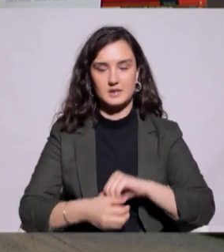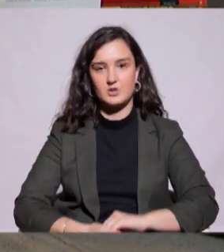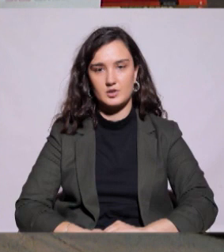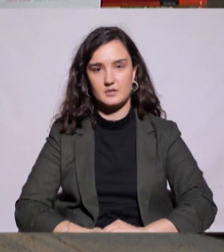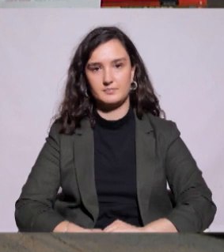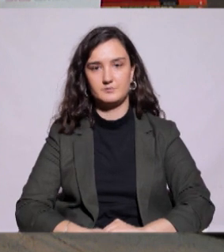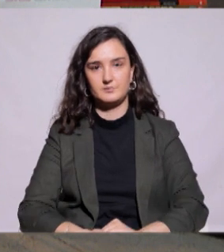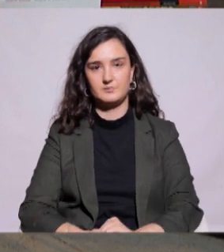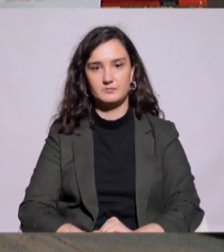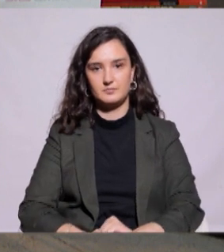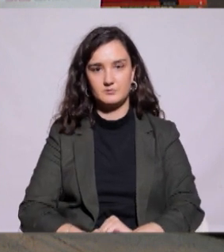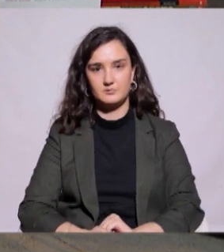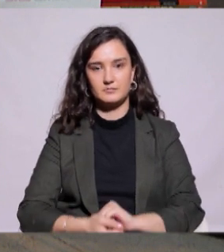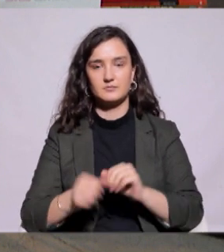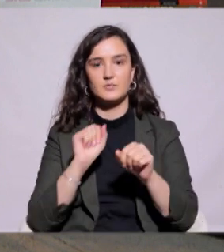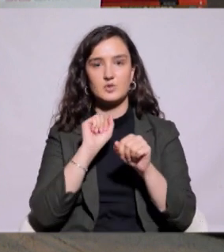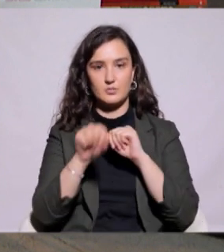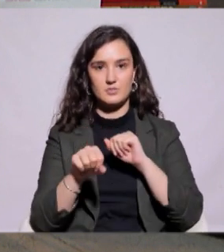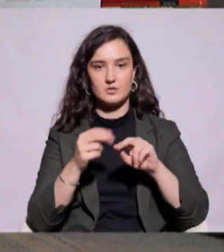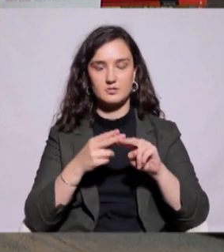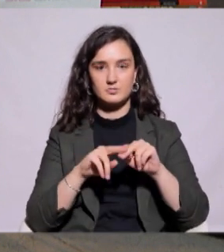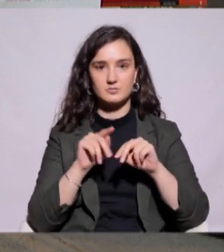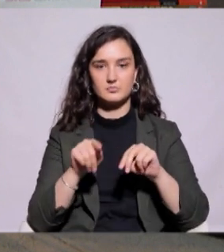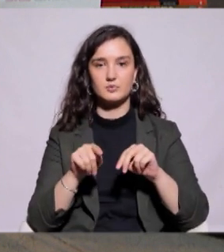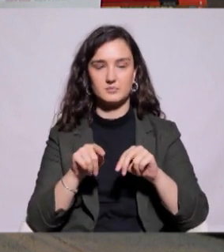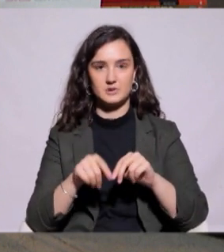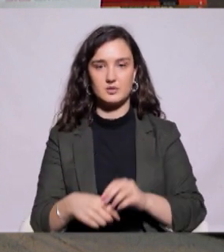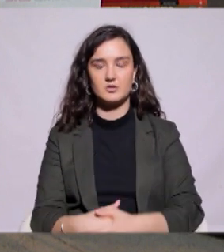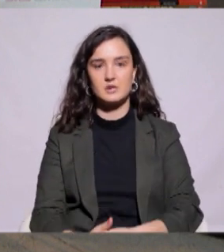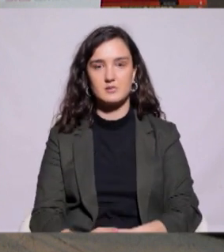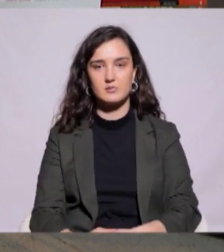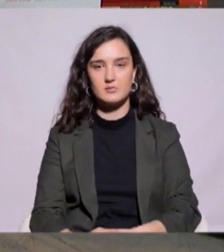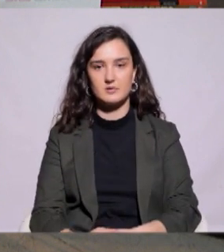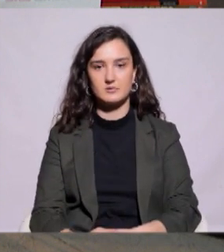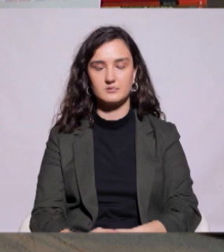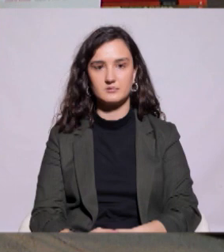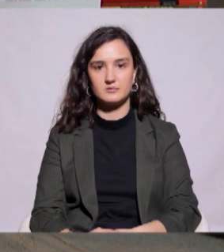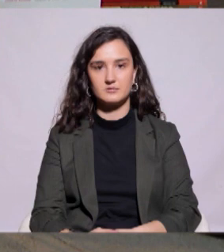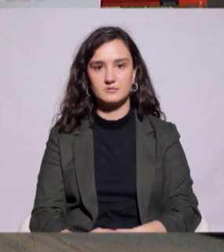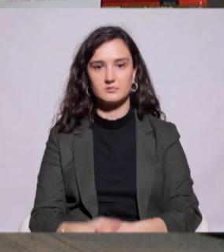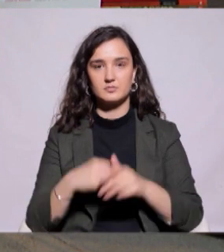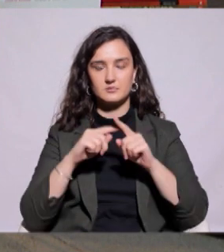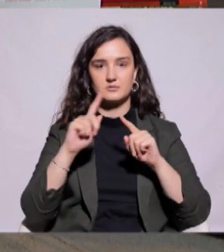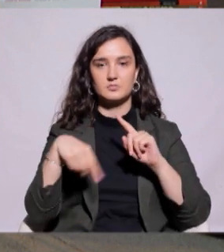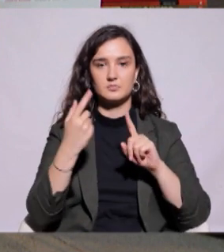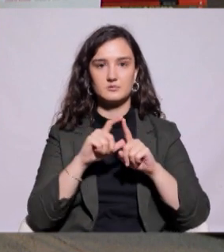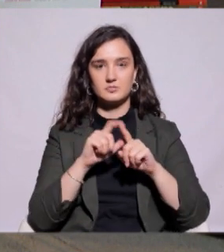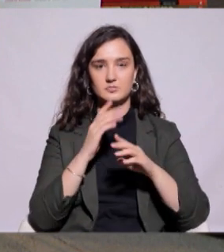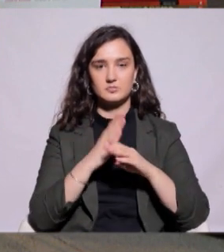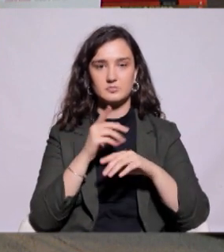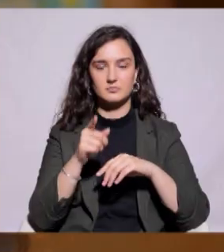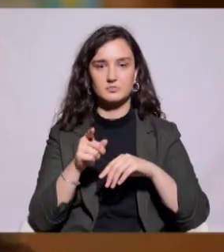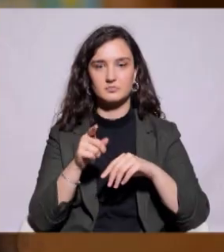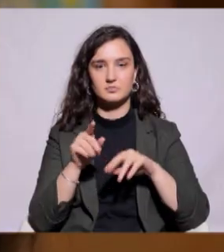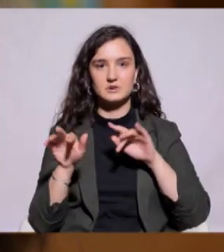პრობლემის გადაჭრა. Solution, პრობლემის გადაჭრა. Our next word is a